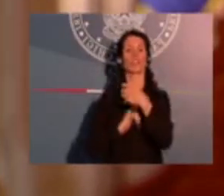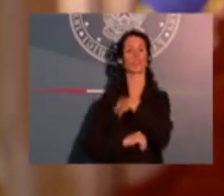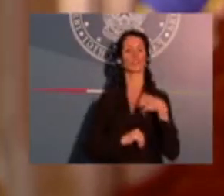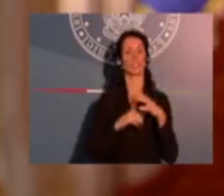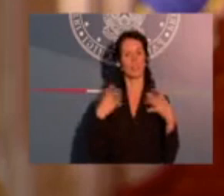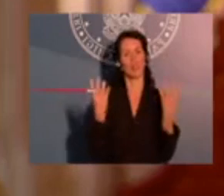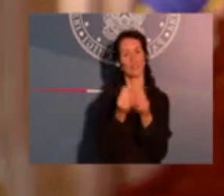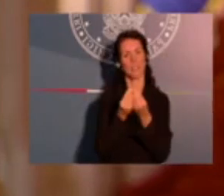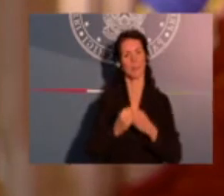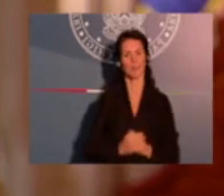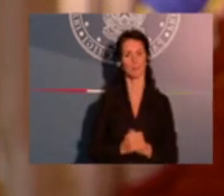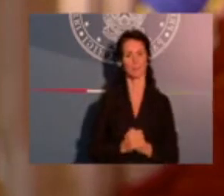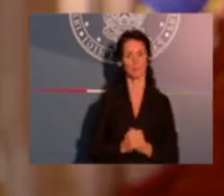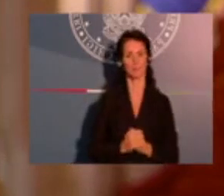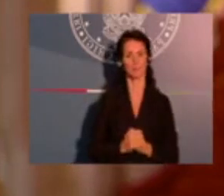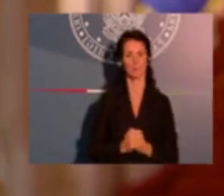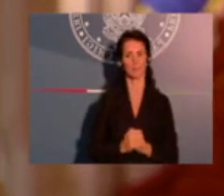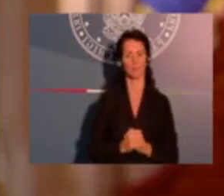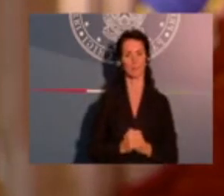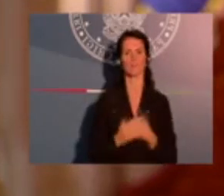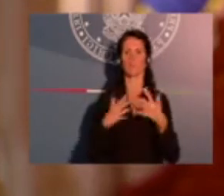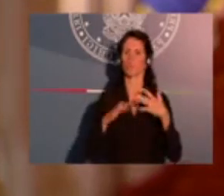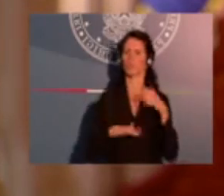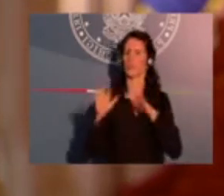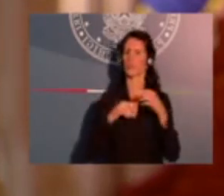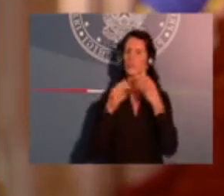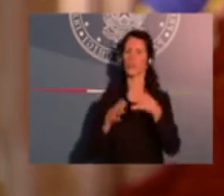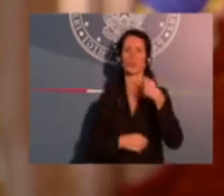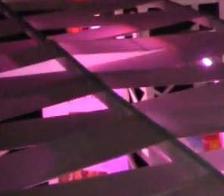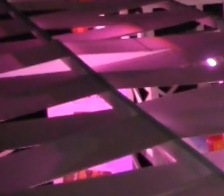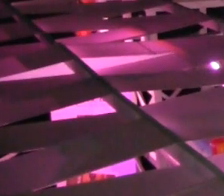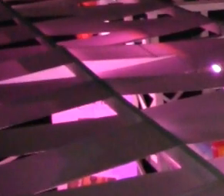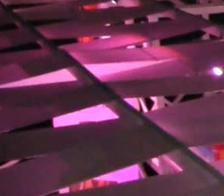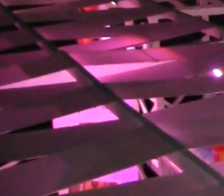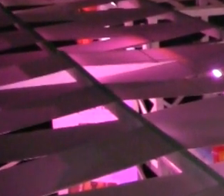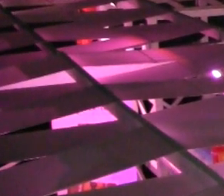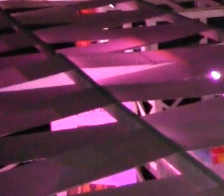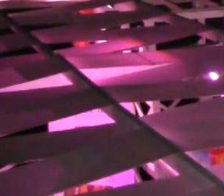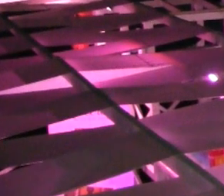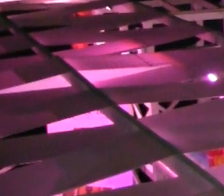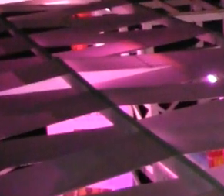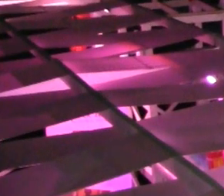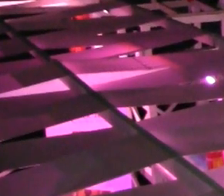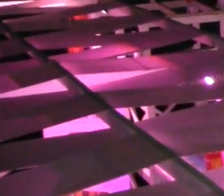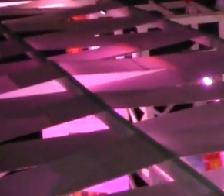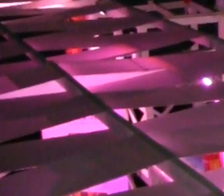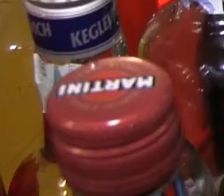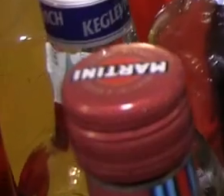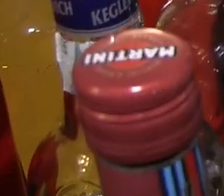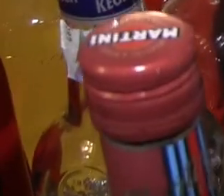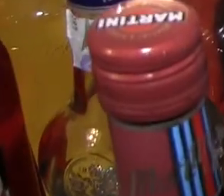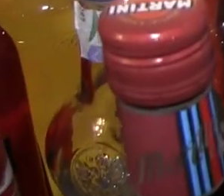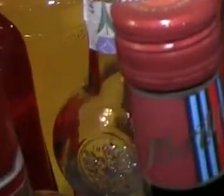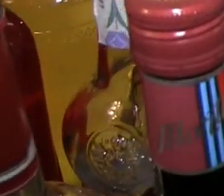svolgere attività usufruire di servizi non sospesi ha affermato il premier importante stretta nelle regioni a massimo rischio dove